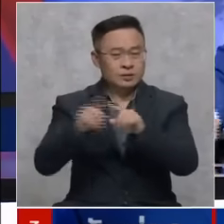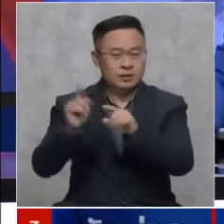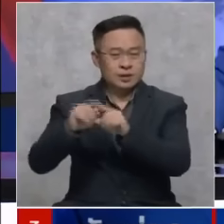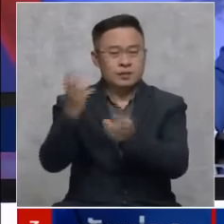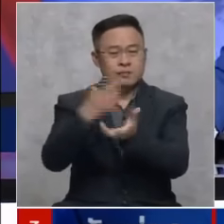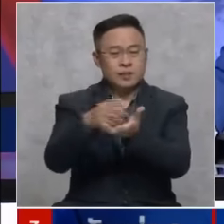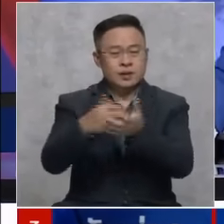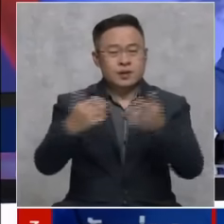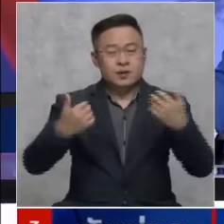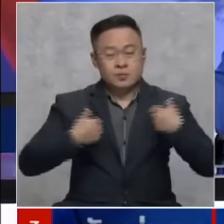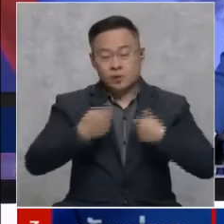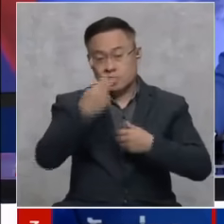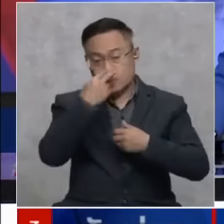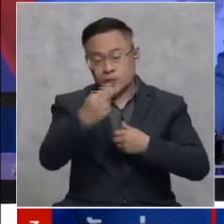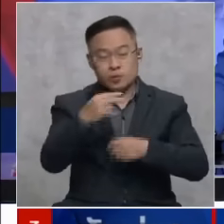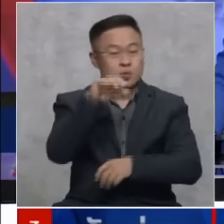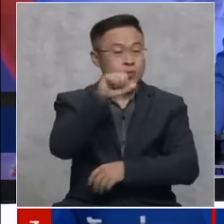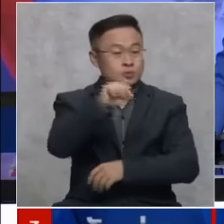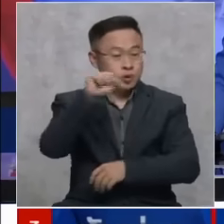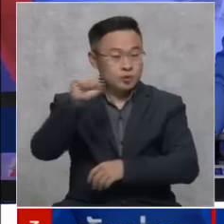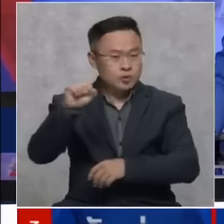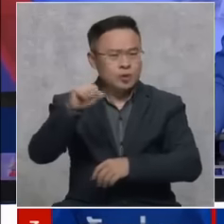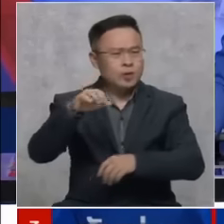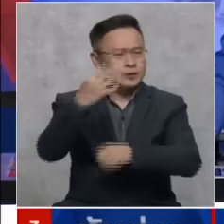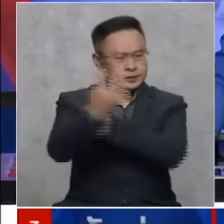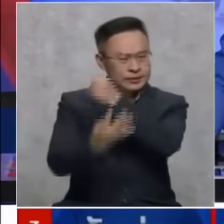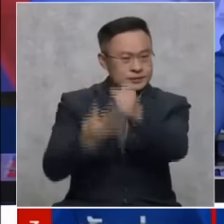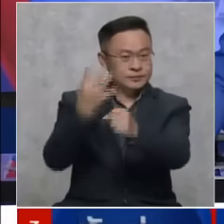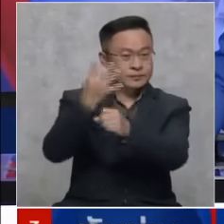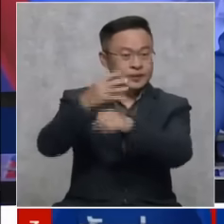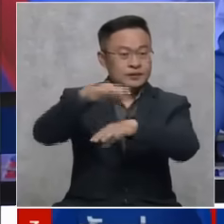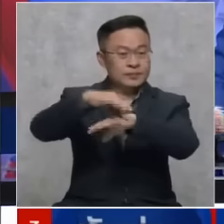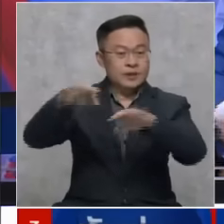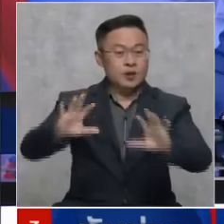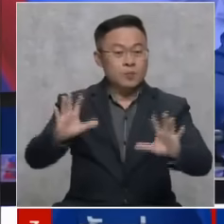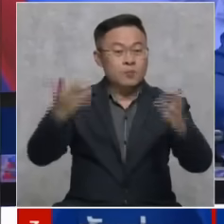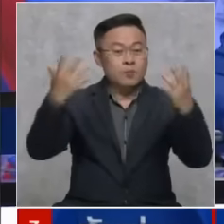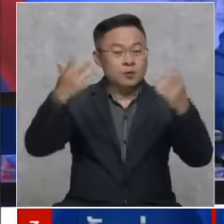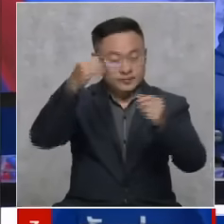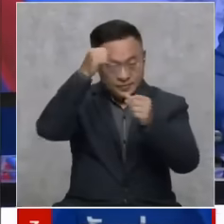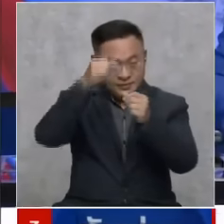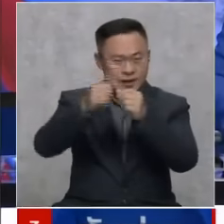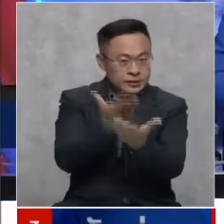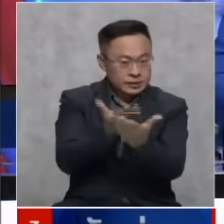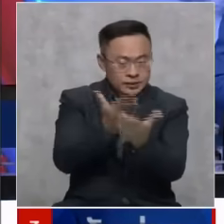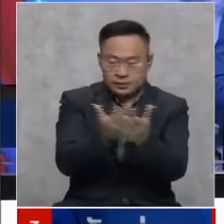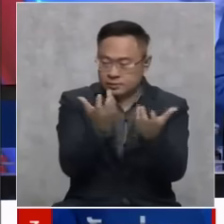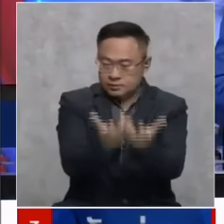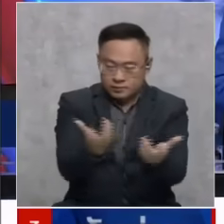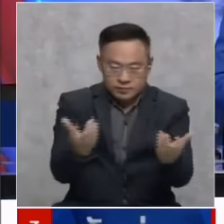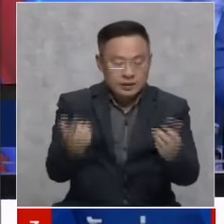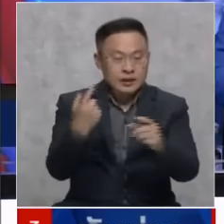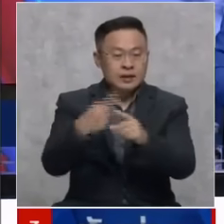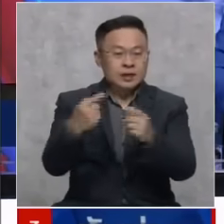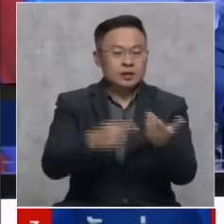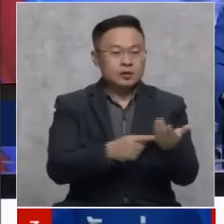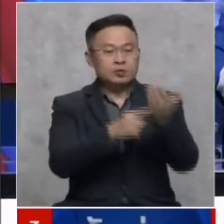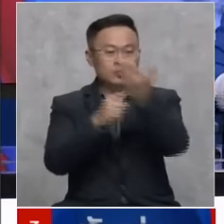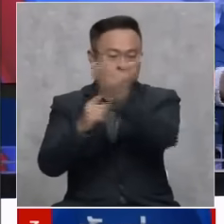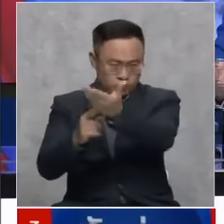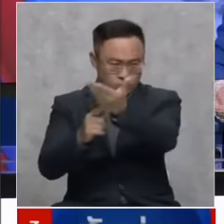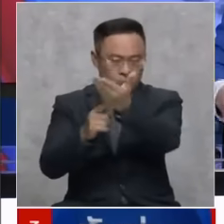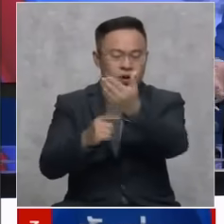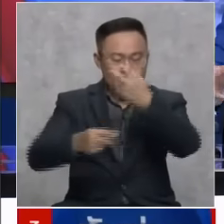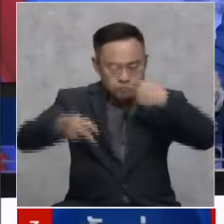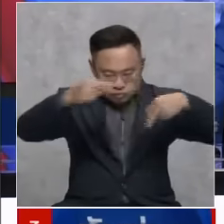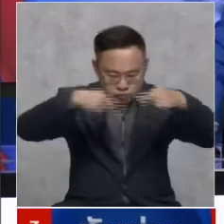ชีทรัพย์สินหนี้สินด้วยนะของเหล่าบรรดาส.ส.นะคะจริงๆเพิ่งจะมีการยื่นกับฝั่งของปปช.ไปก่อนการยื่นอีกแล้วนะคะเดี๋ยวพาไปดูว่า